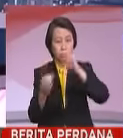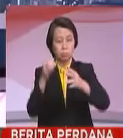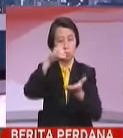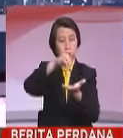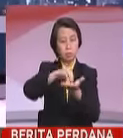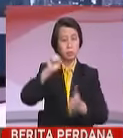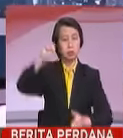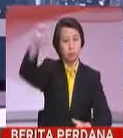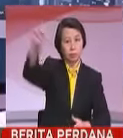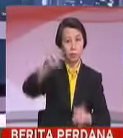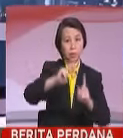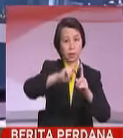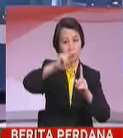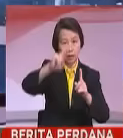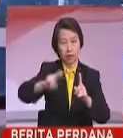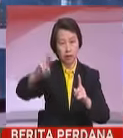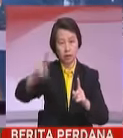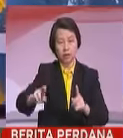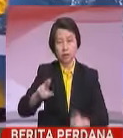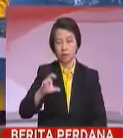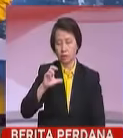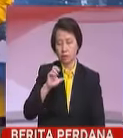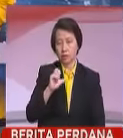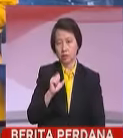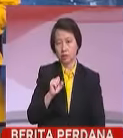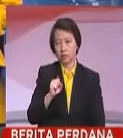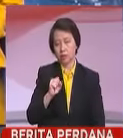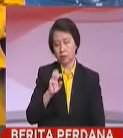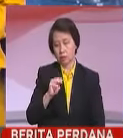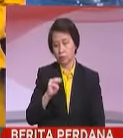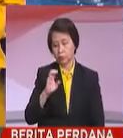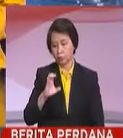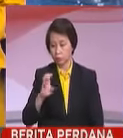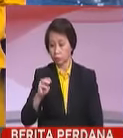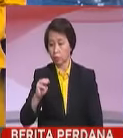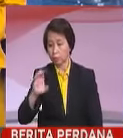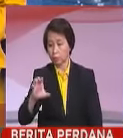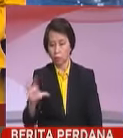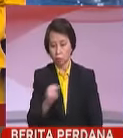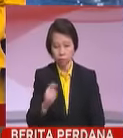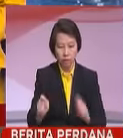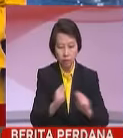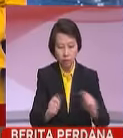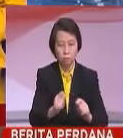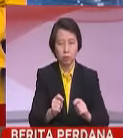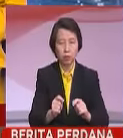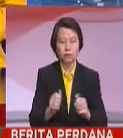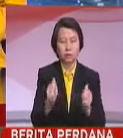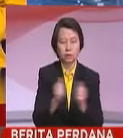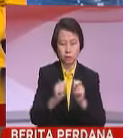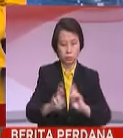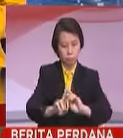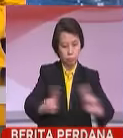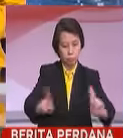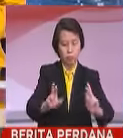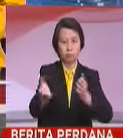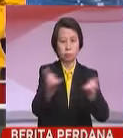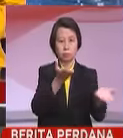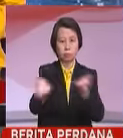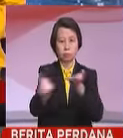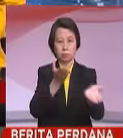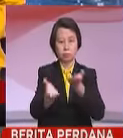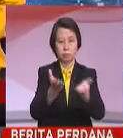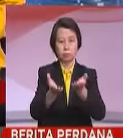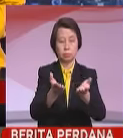Sabah. Suruhanjaya Komunikasi dan Multimedia Malaysia MCMC mengambil tindakan proaktif dengan menyediakan perkhidmatan